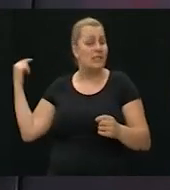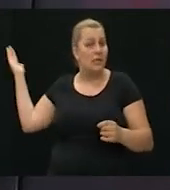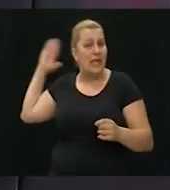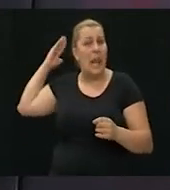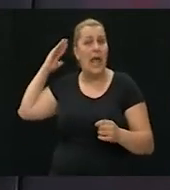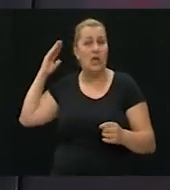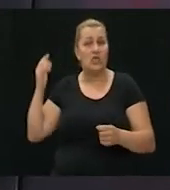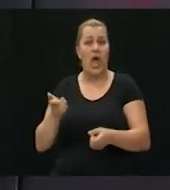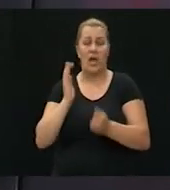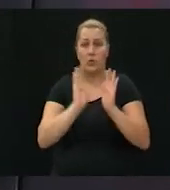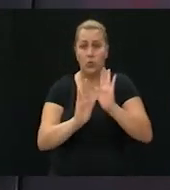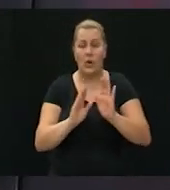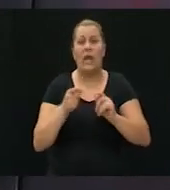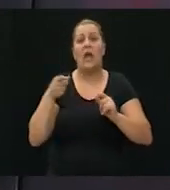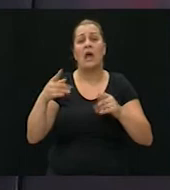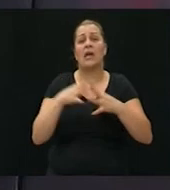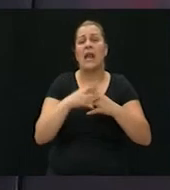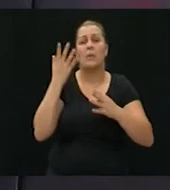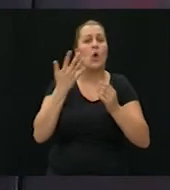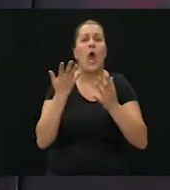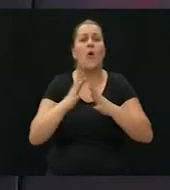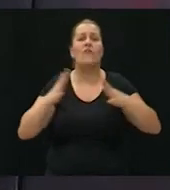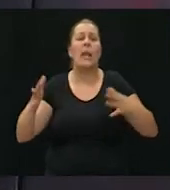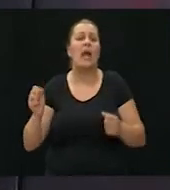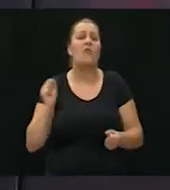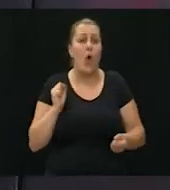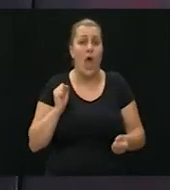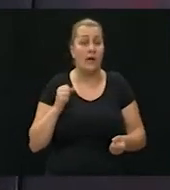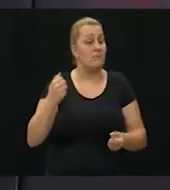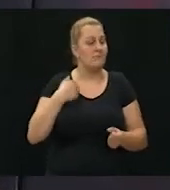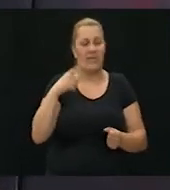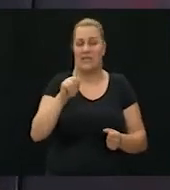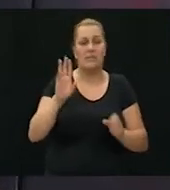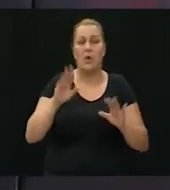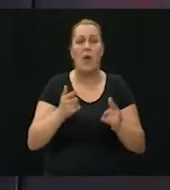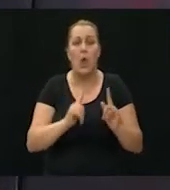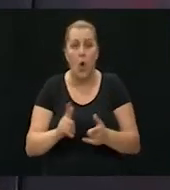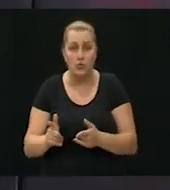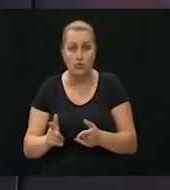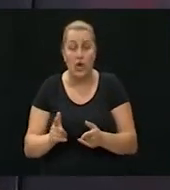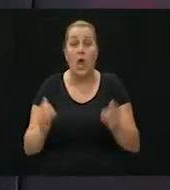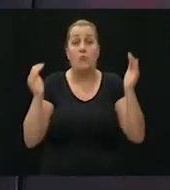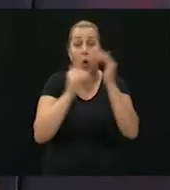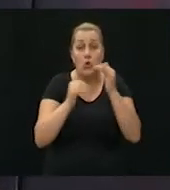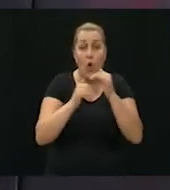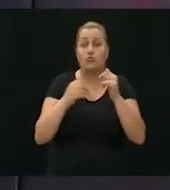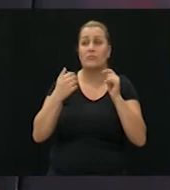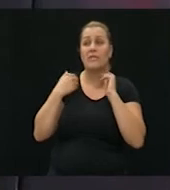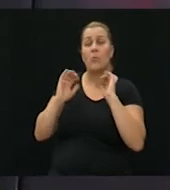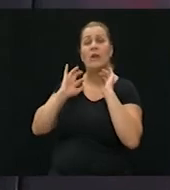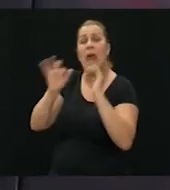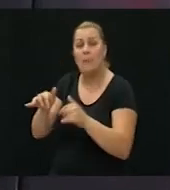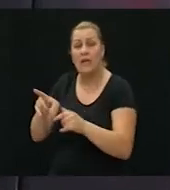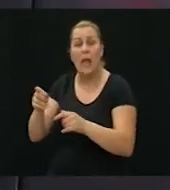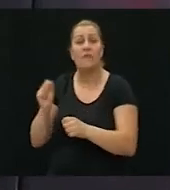znači grad je bio jedna velika vojarna, mi nismo bili naoružani, Noći bi napadali te vojarne, izvlačili